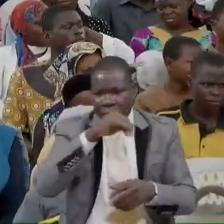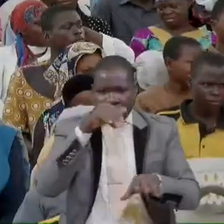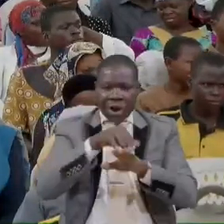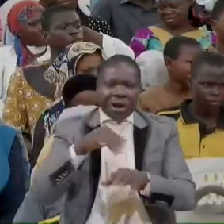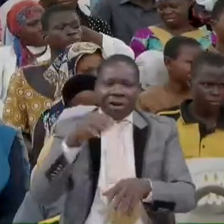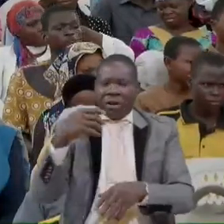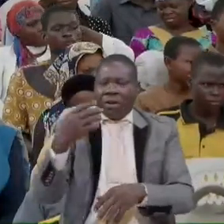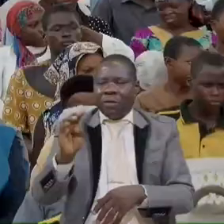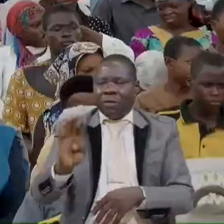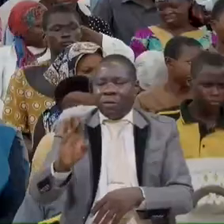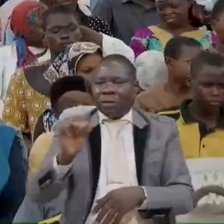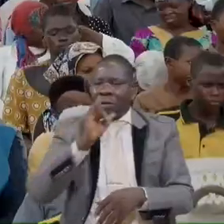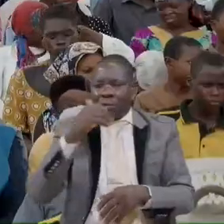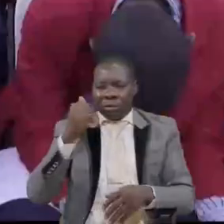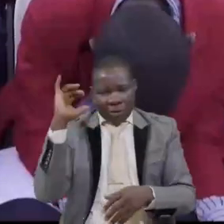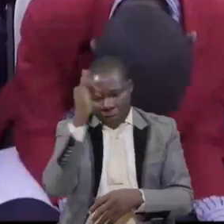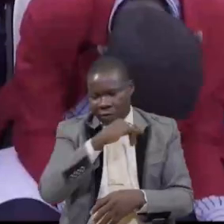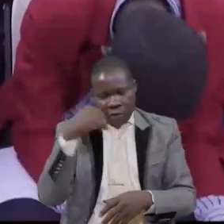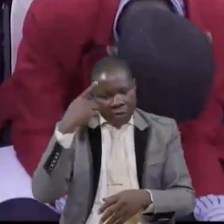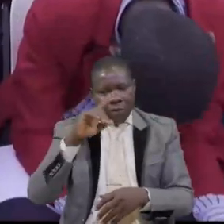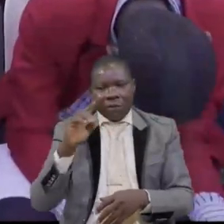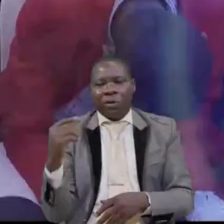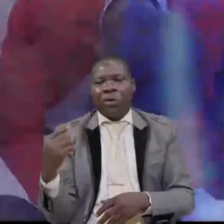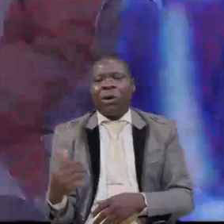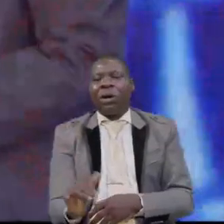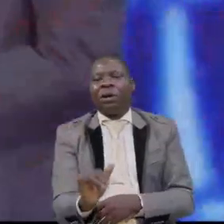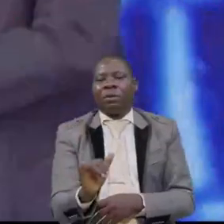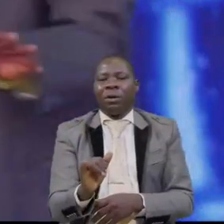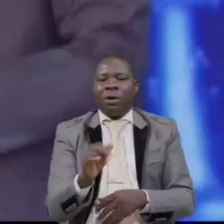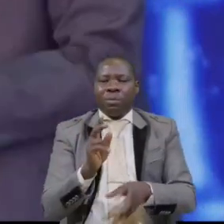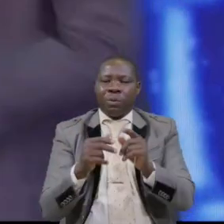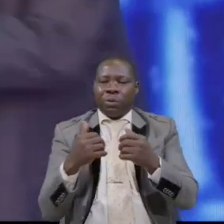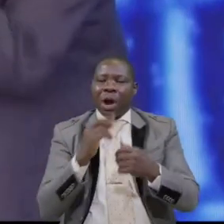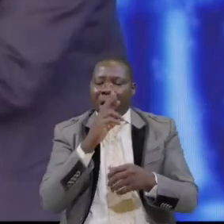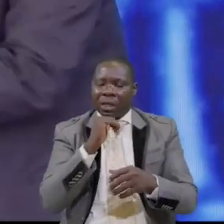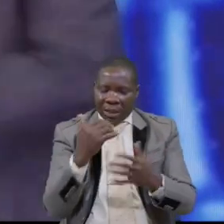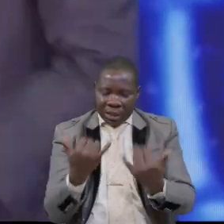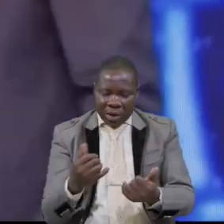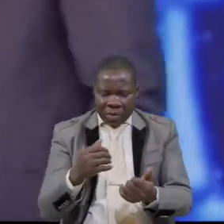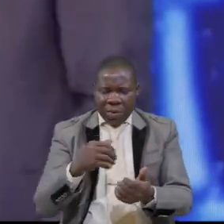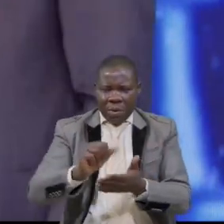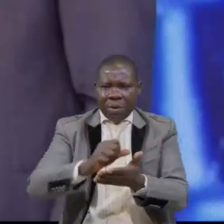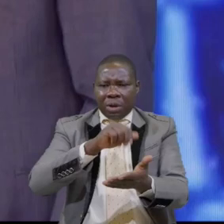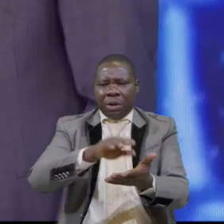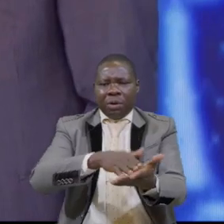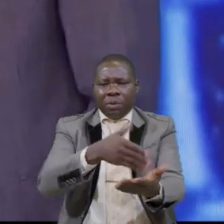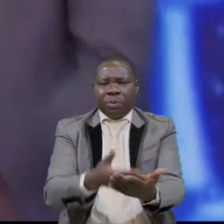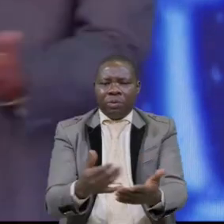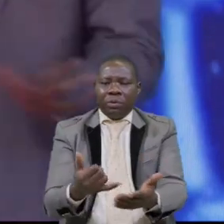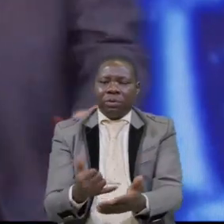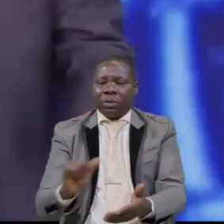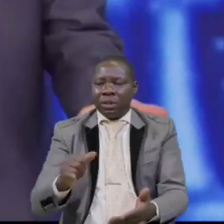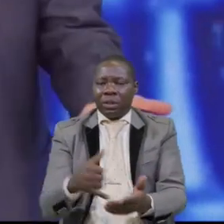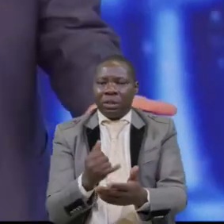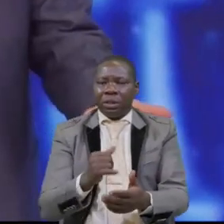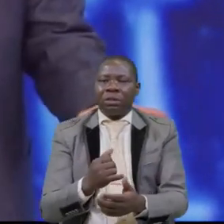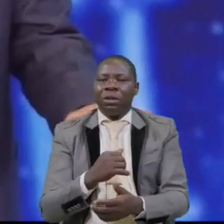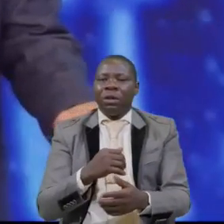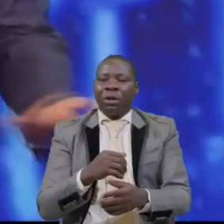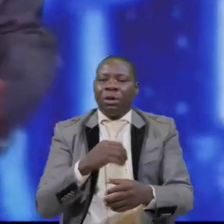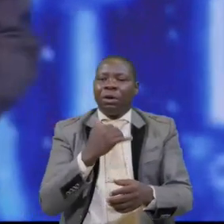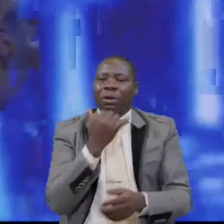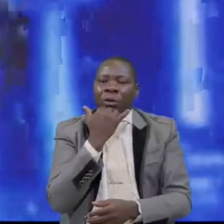toujours. Maintenant, les gens ont montré que c'est faux. Il y a des gens qui sont dormis jusqu'à l'âge de 40 ans.